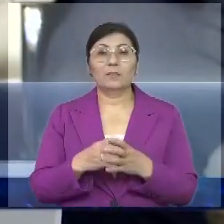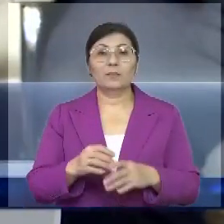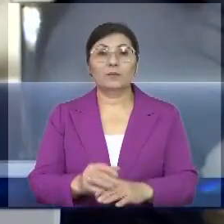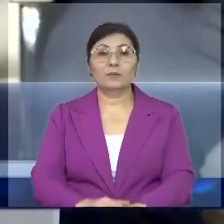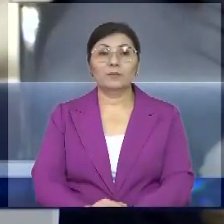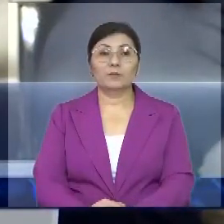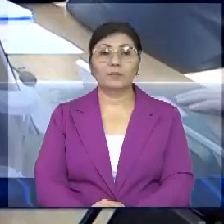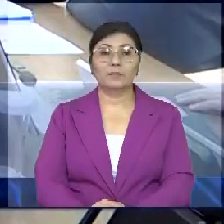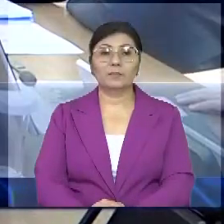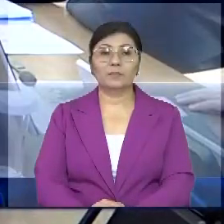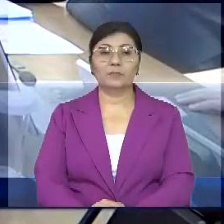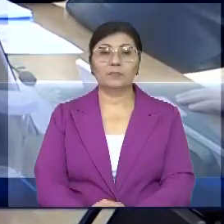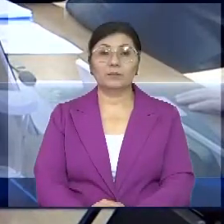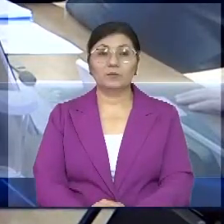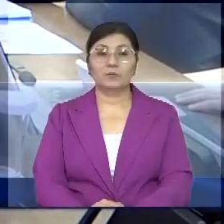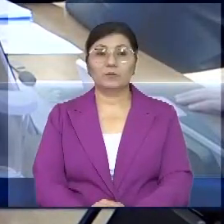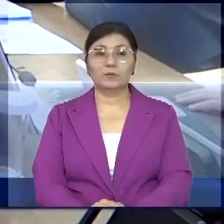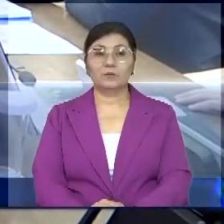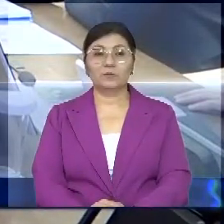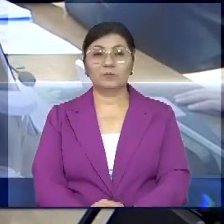хорошава Самат колекенов телеканал Актобе